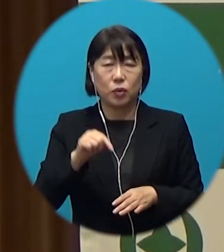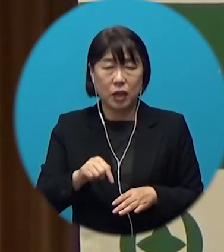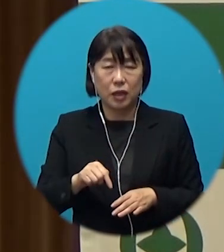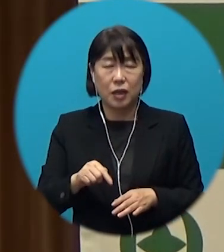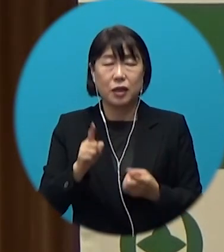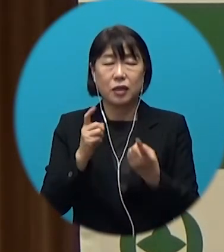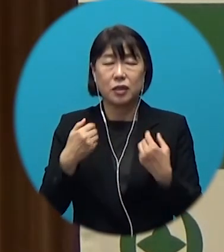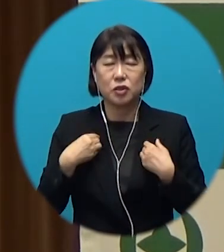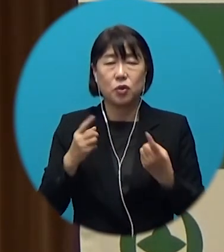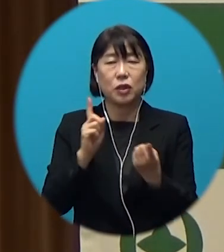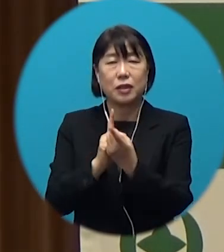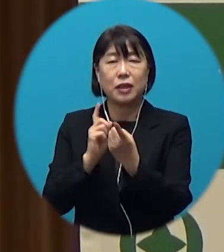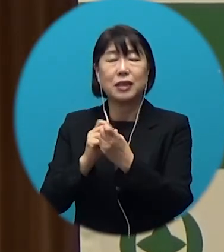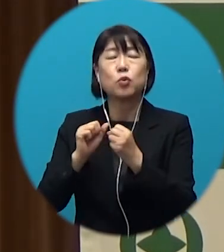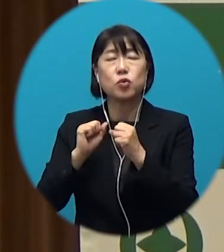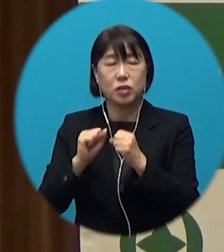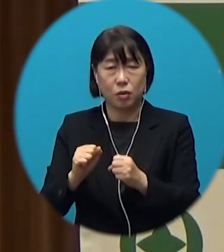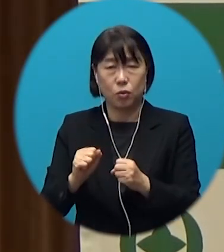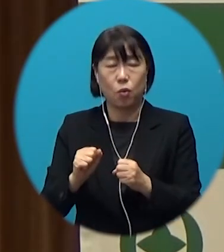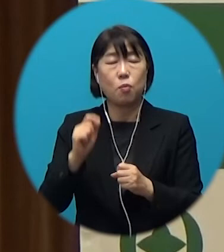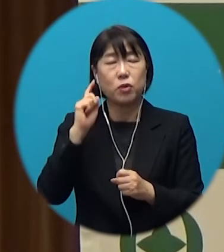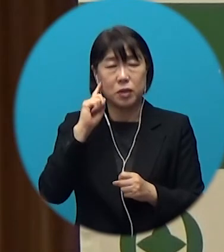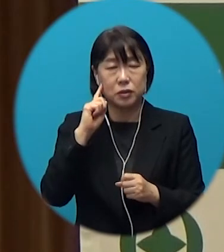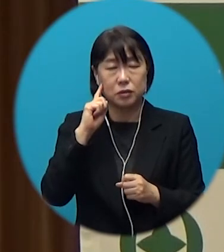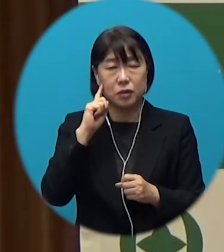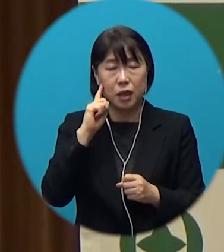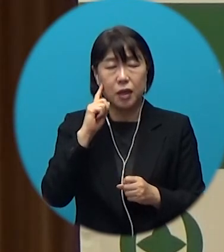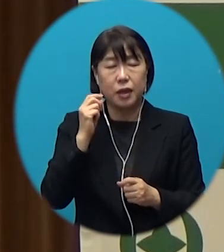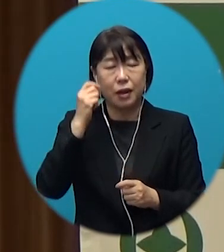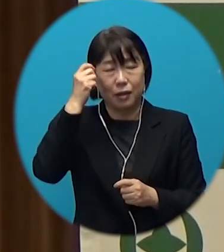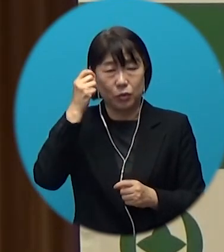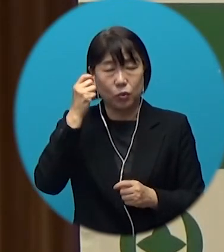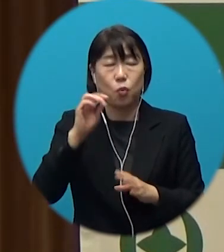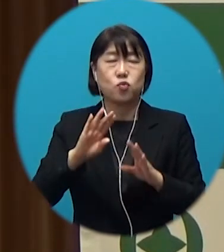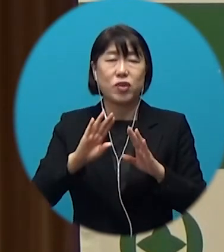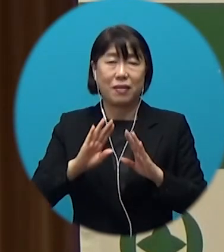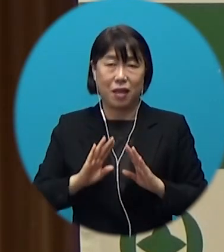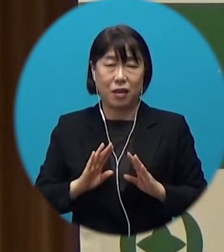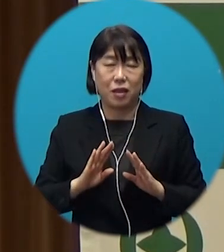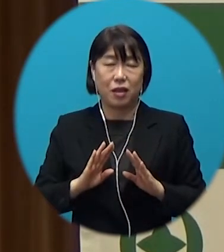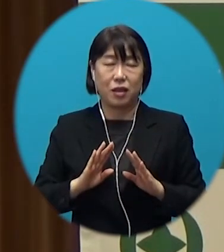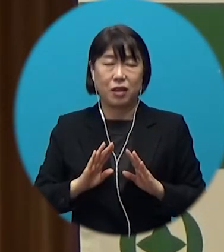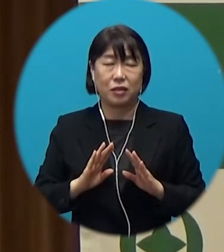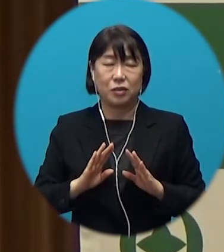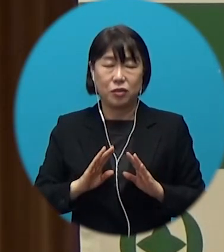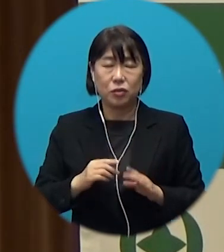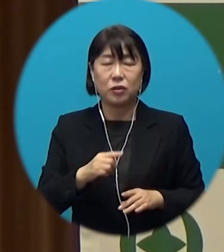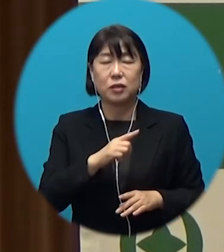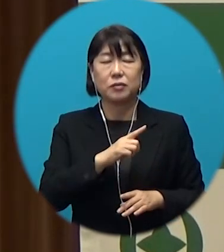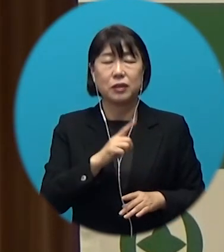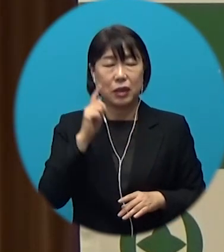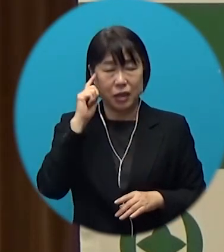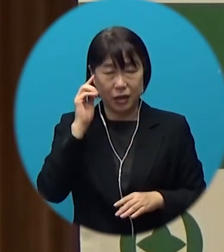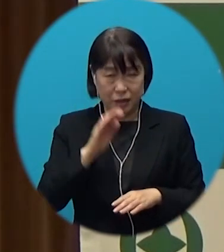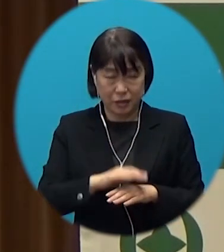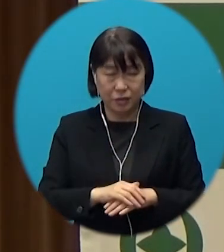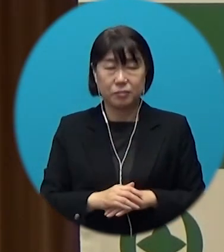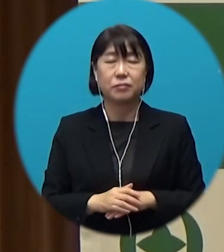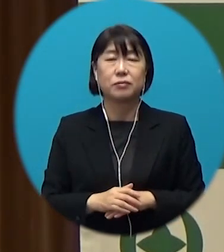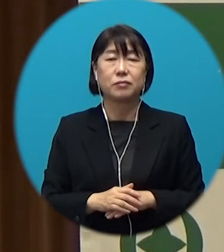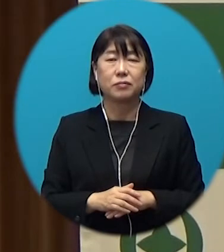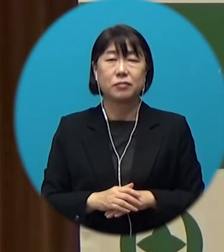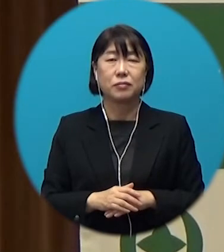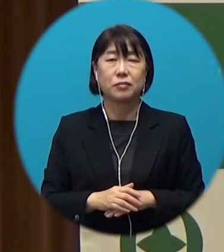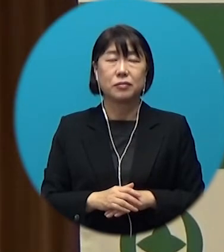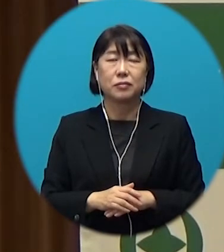ているということで、私はまあ心を打たれたというのがあの第一印象であります。で、まあ、内容の話